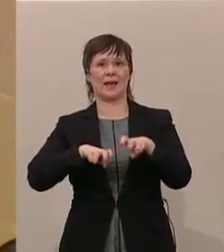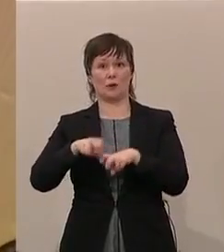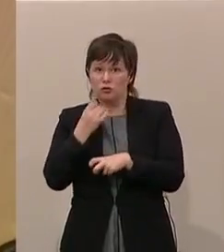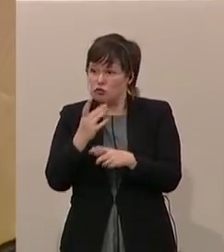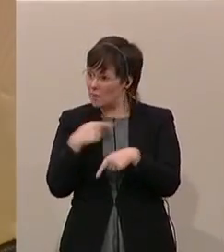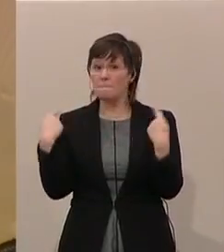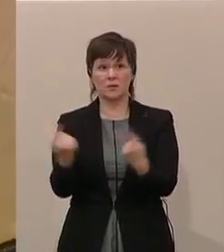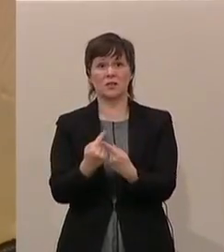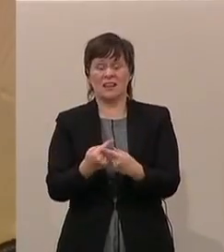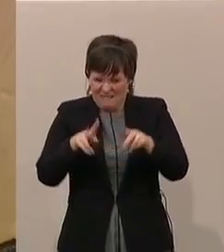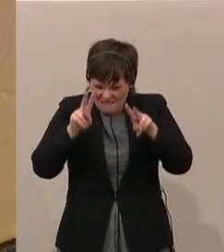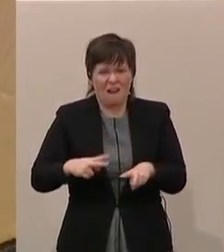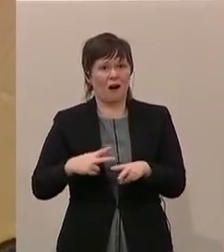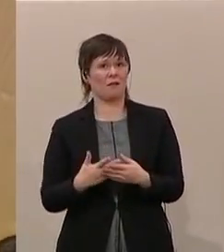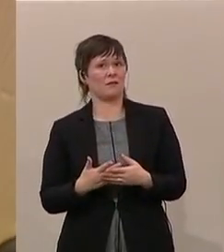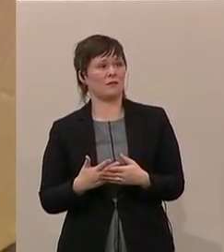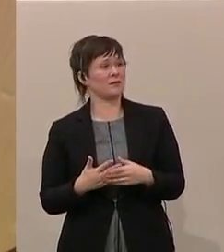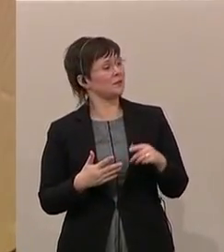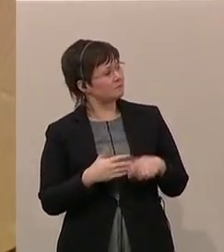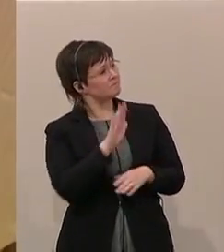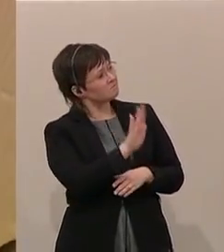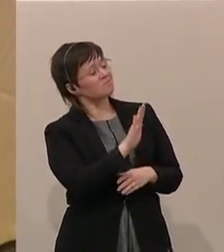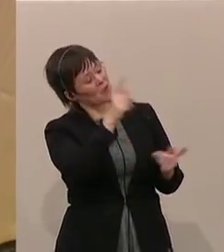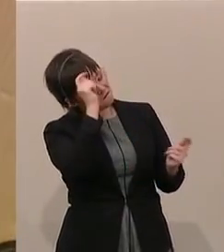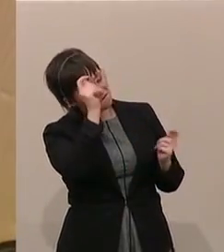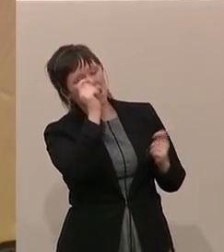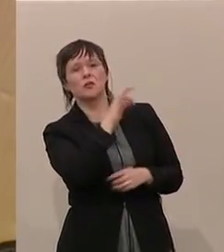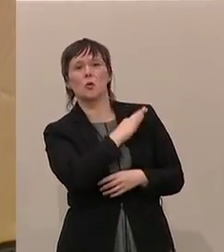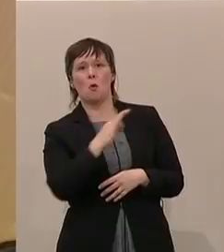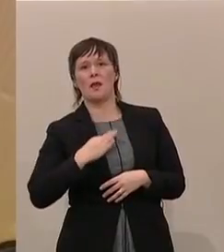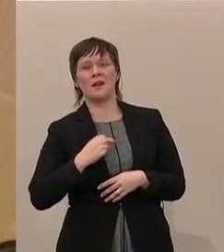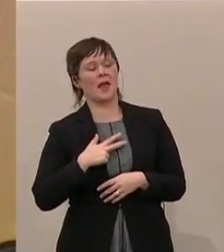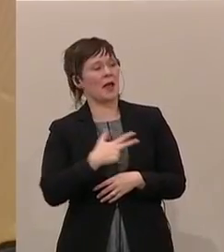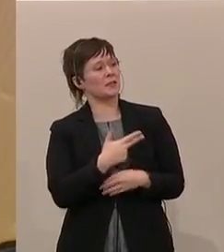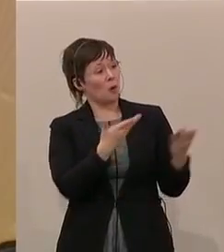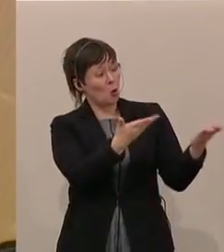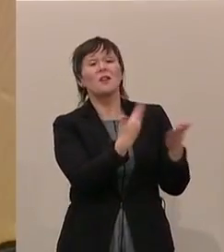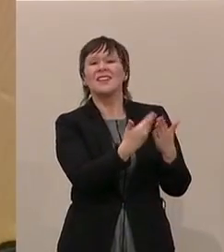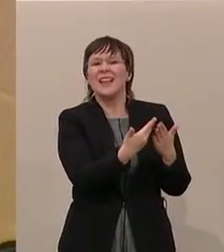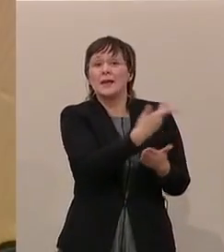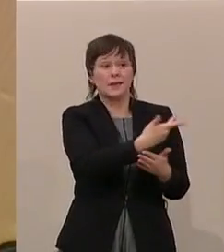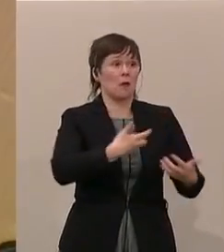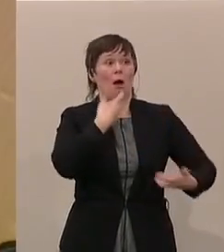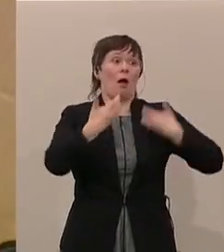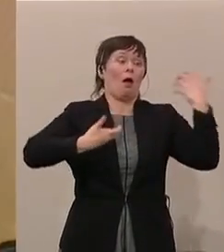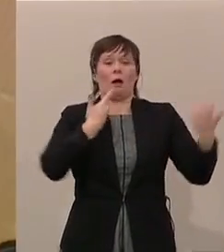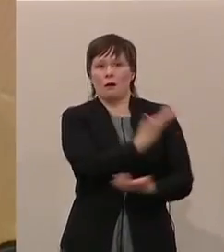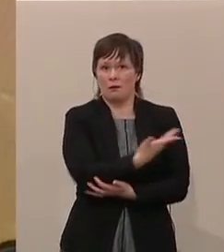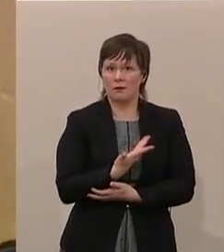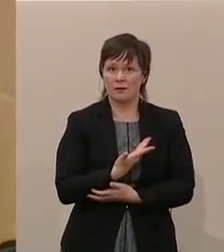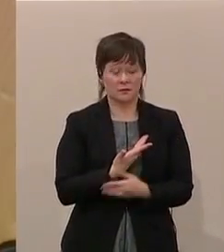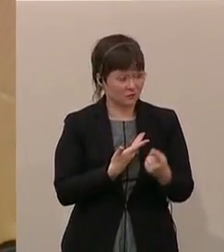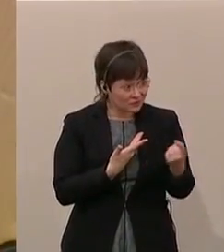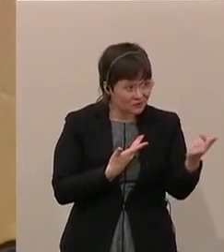der wahre Grund, werte Kollegen von der SPÖ, warum Sie so aufgeregt sind. Sie sind nicht